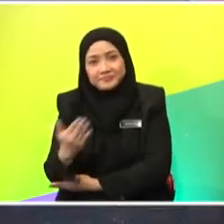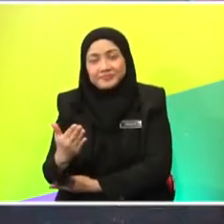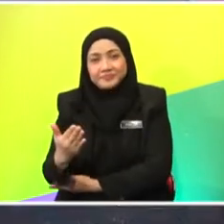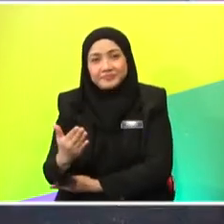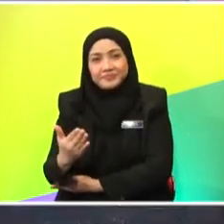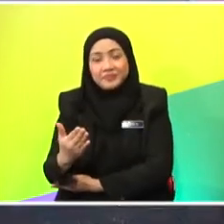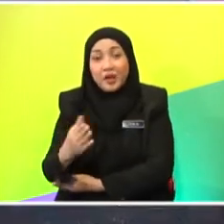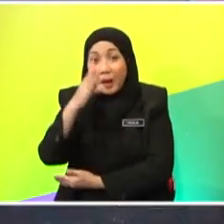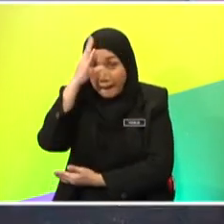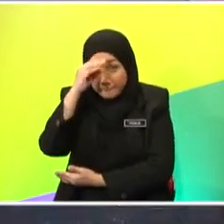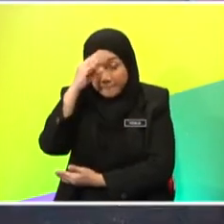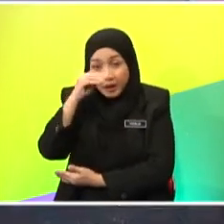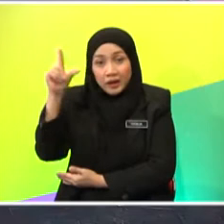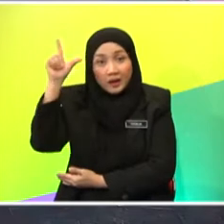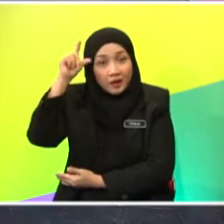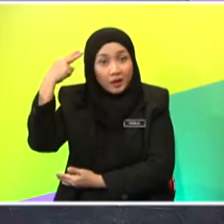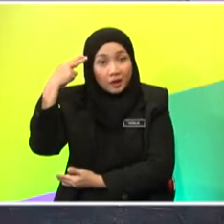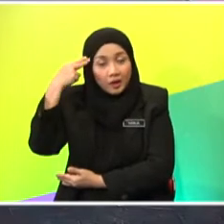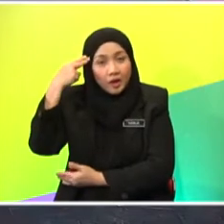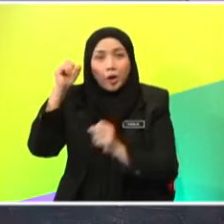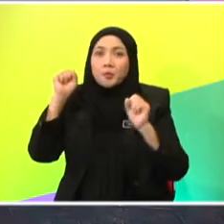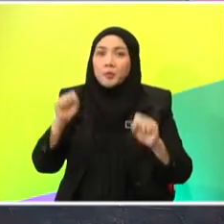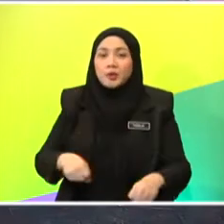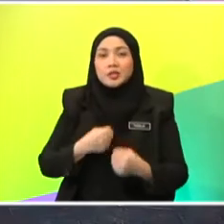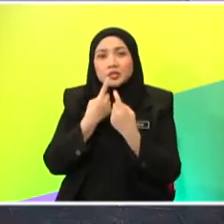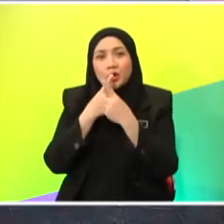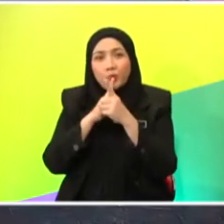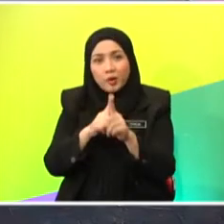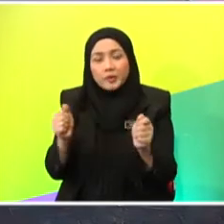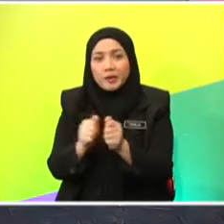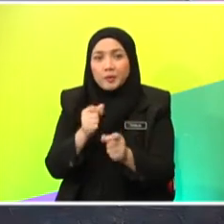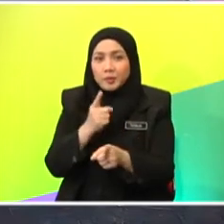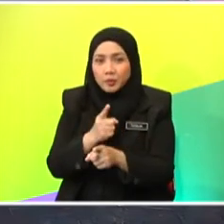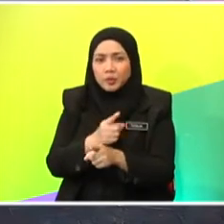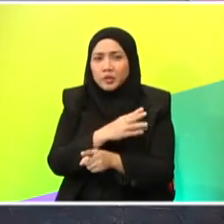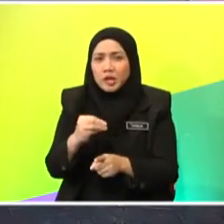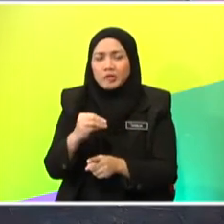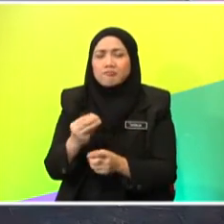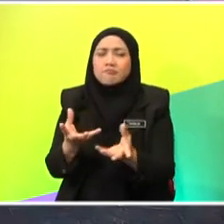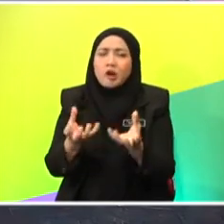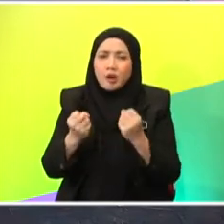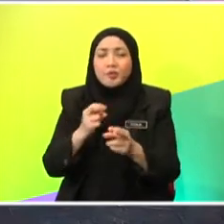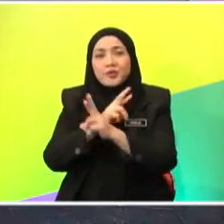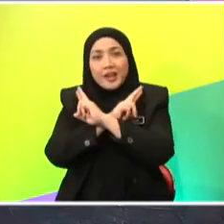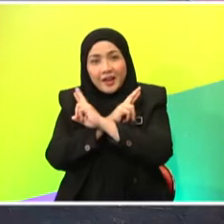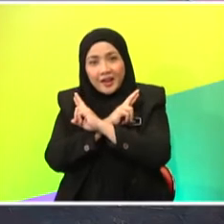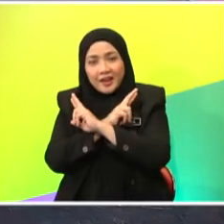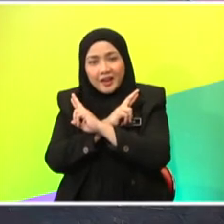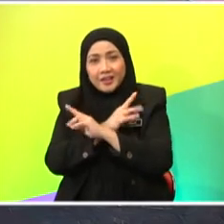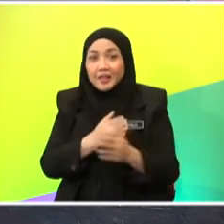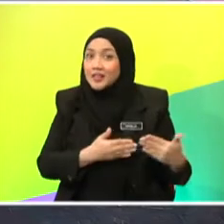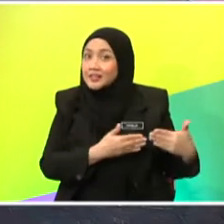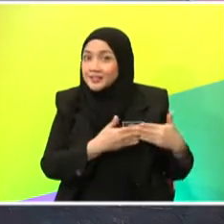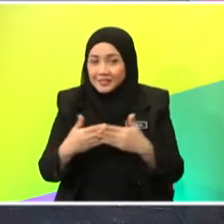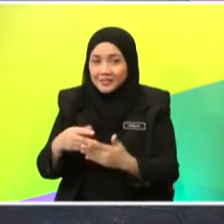Jawab dengan betul cek ada bagi ganjaran boleh tak kita lihat seketika cego Bone Oke jadi Jangan kemana-mana teruskan